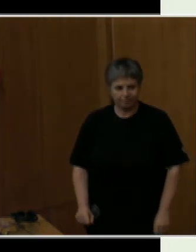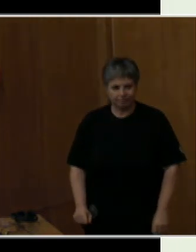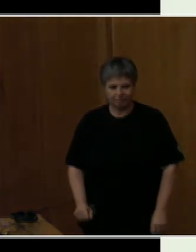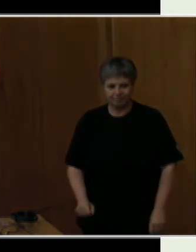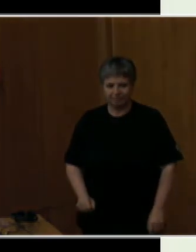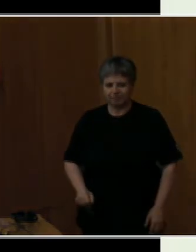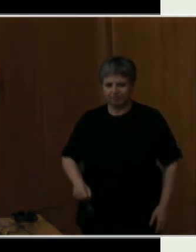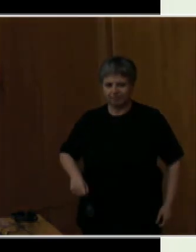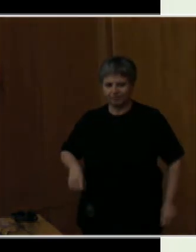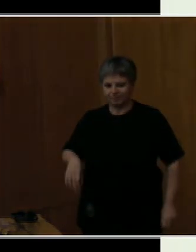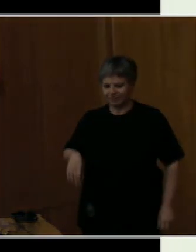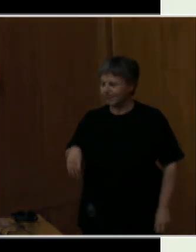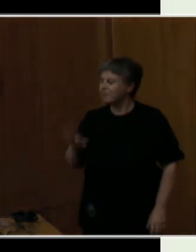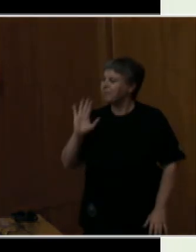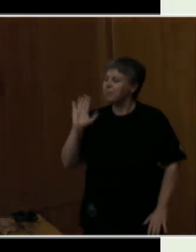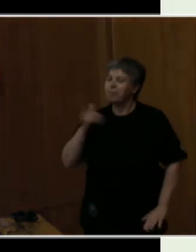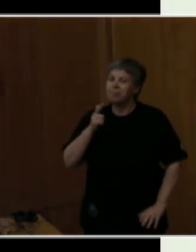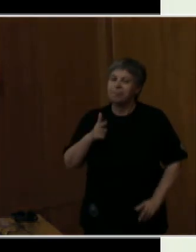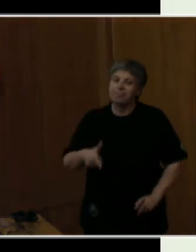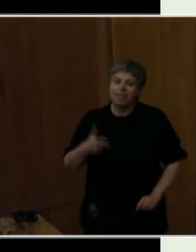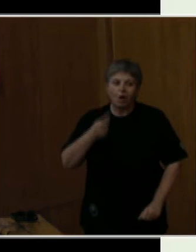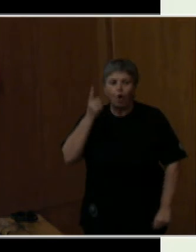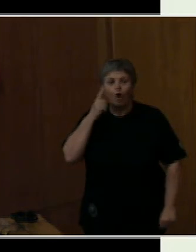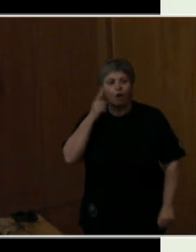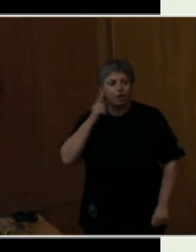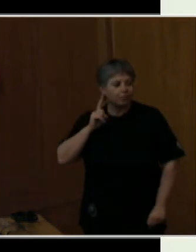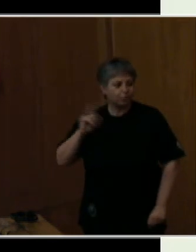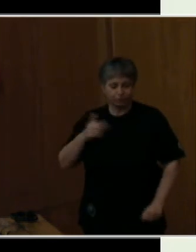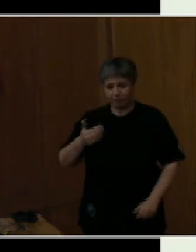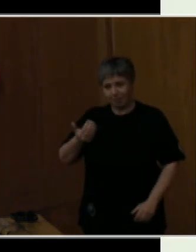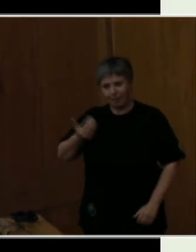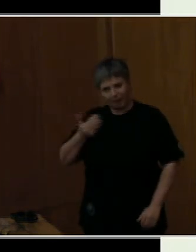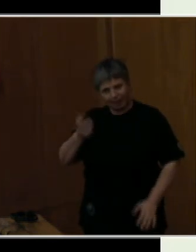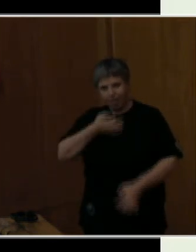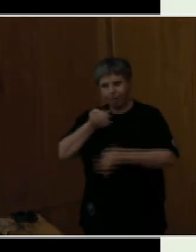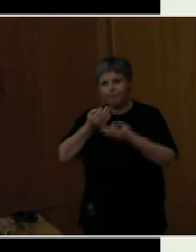ευχαριστώ πάρα πολύ το Εργαστήριο Φωτονικών για την πρόσκληση.